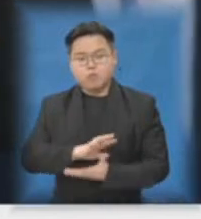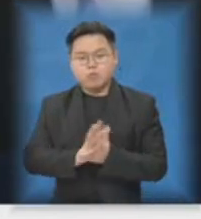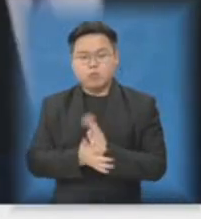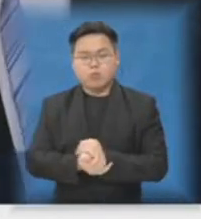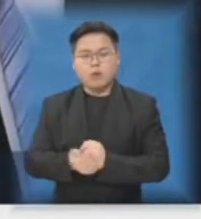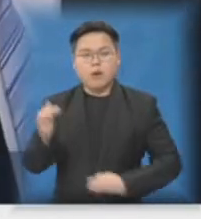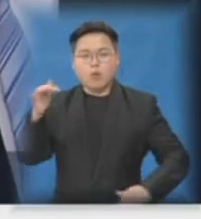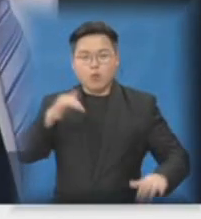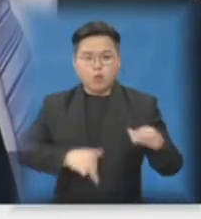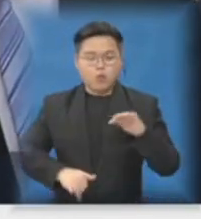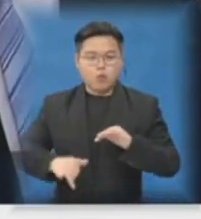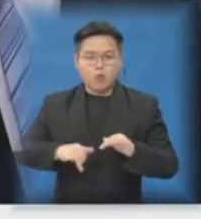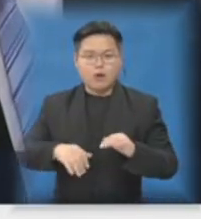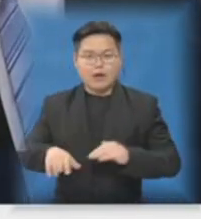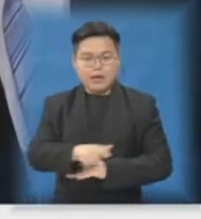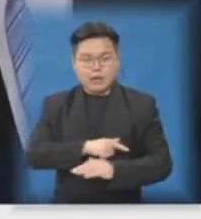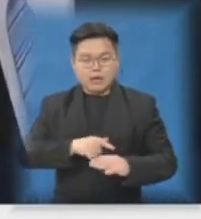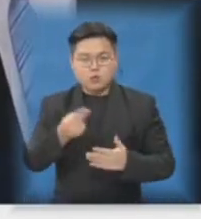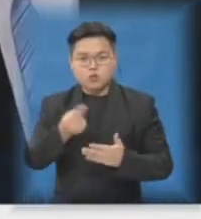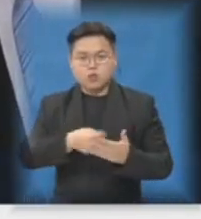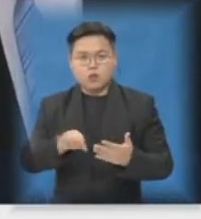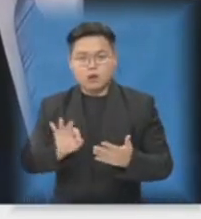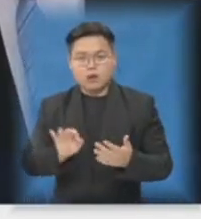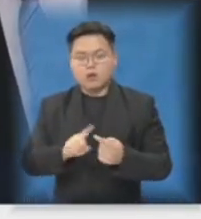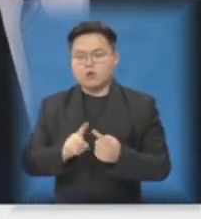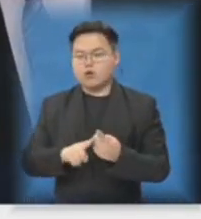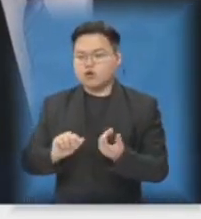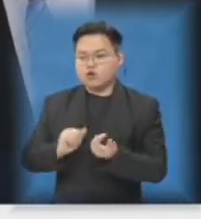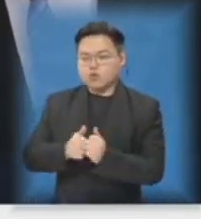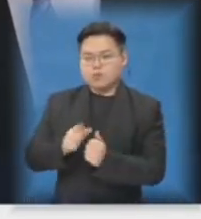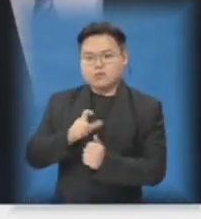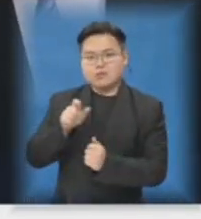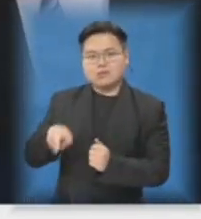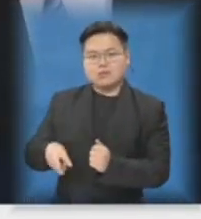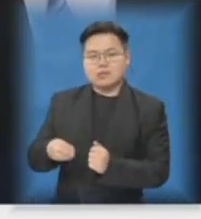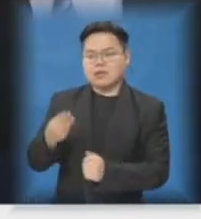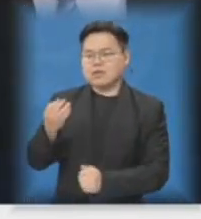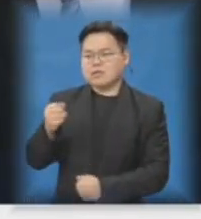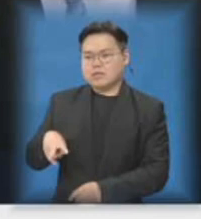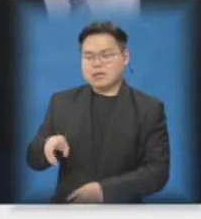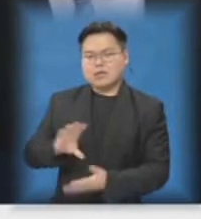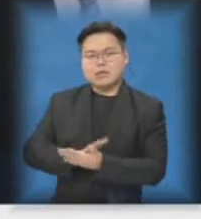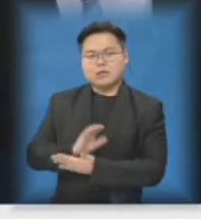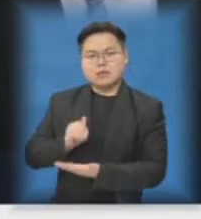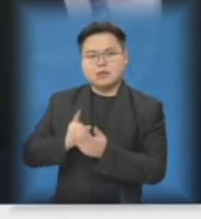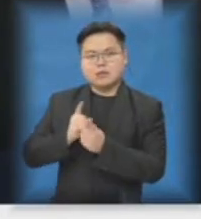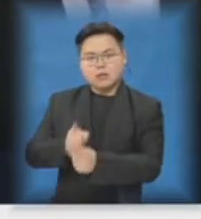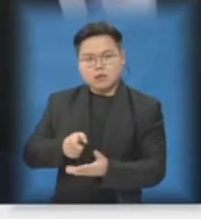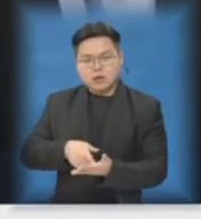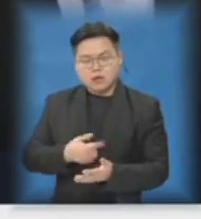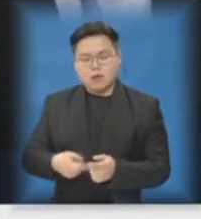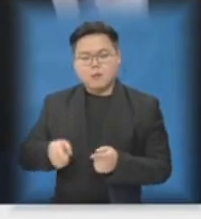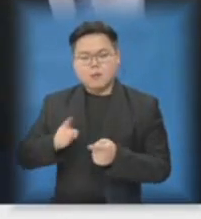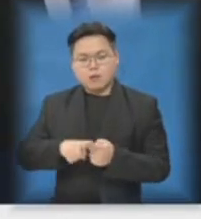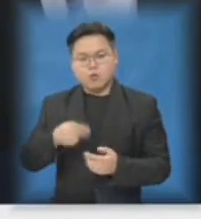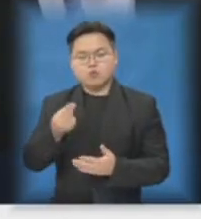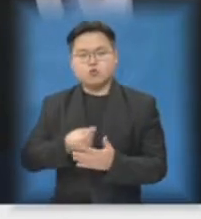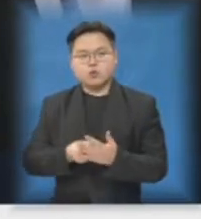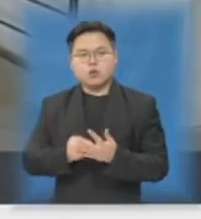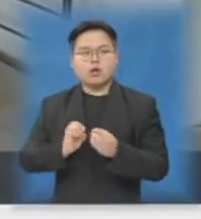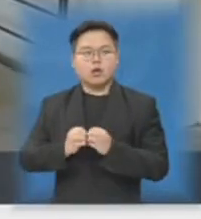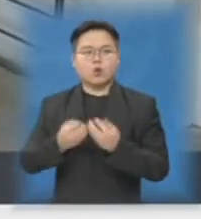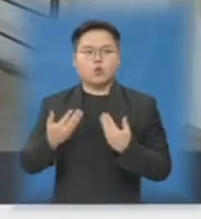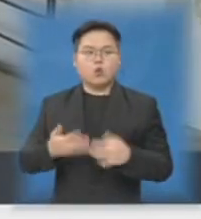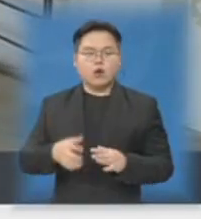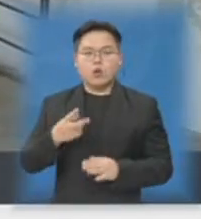тусгаагүй орхигдуулсан. Мөн спорт заалны шалыг стандартын дагуу гүйцэтгэх хэрэгтэй байна. Тиймээс нэмэлт зураг төсөв хийлгэсэн эдгээрийг